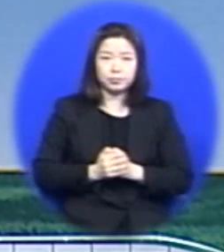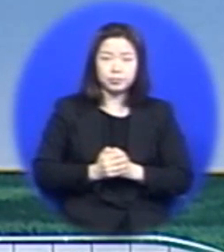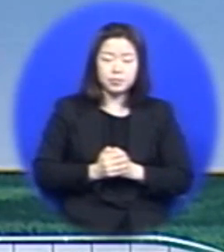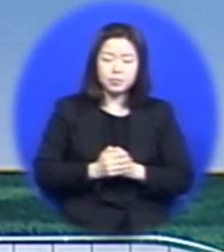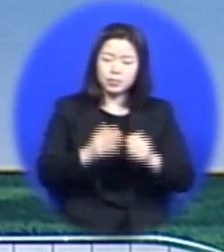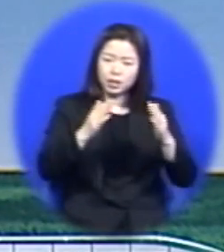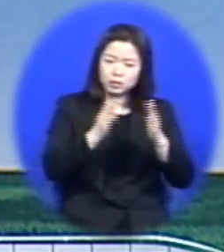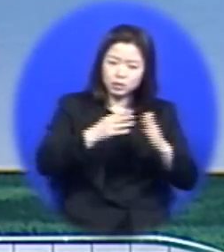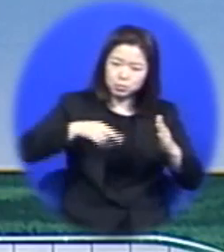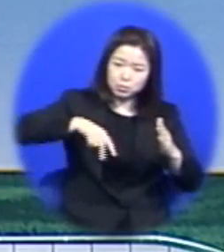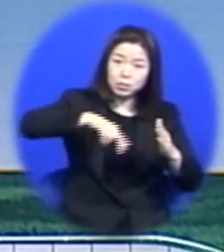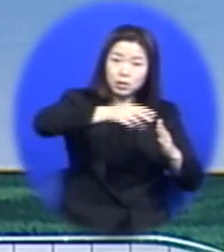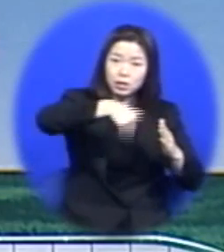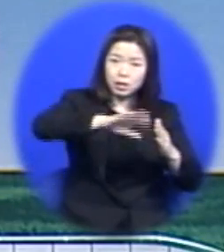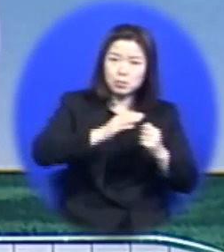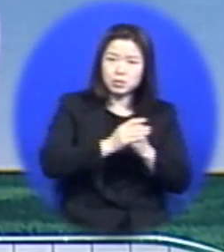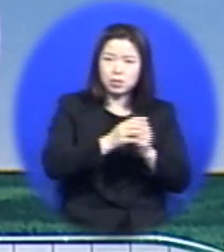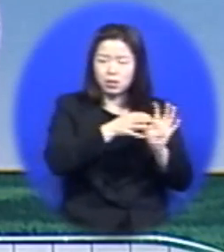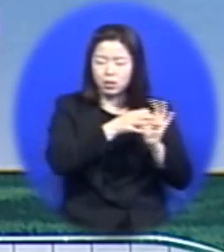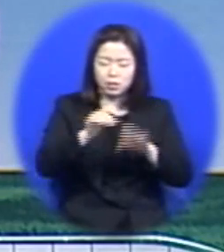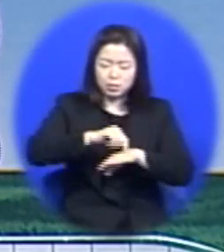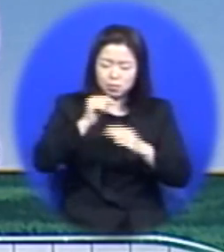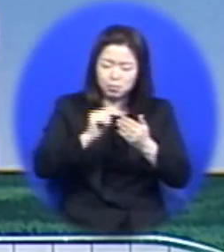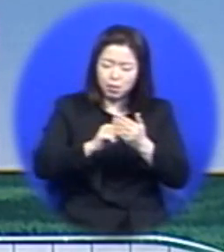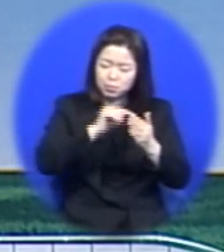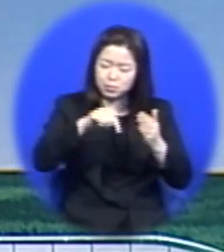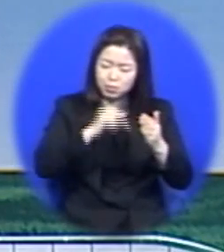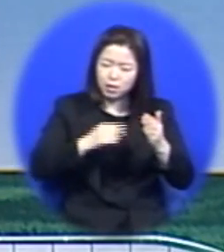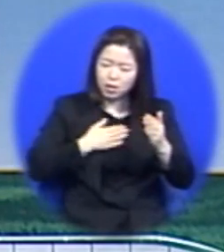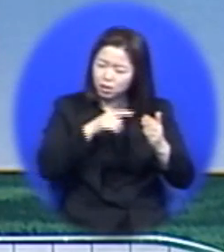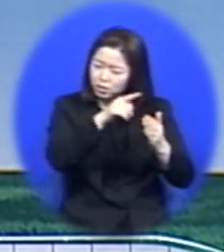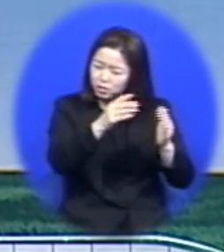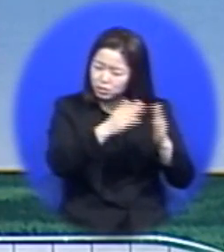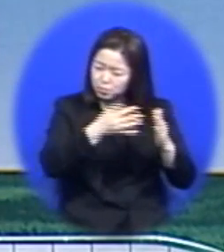집으로 가면서 계속 마음속에 내가 이 집 딸이야.